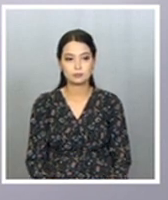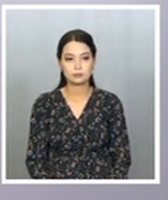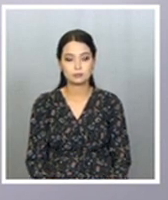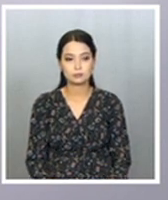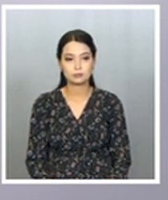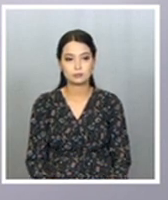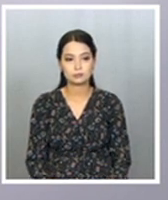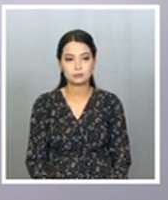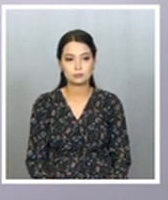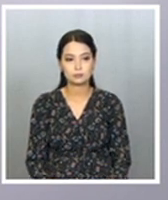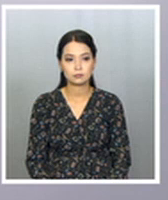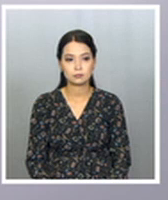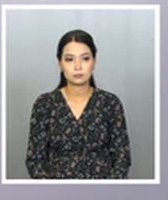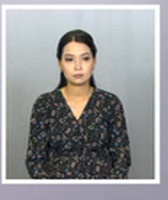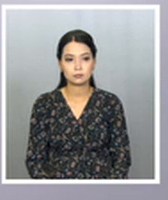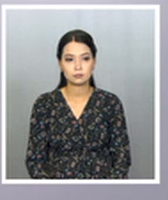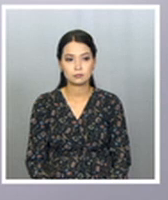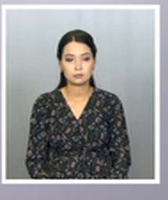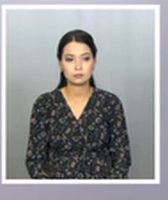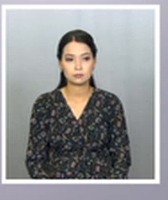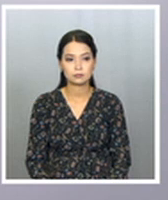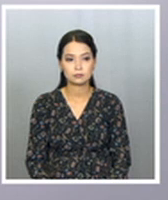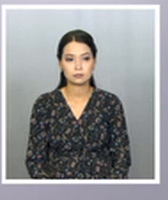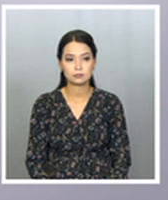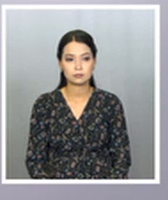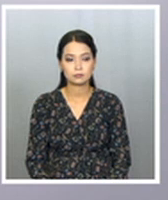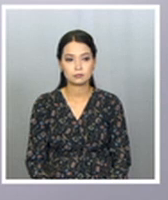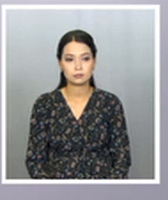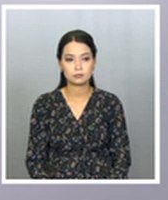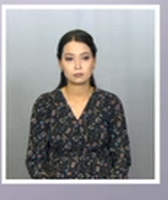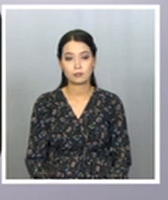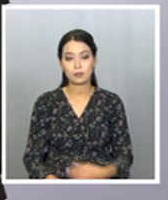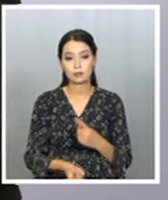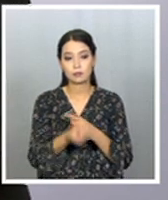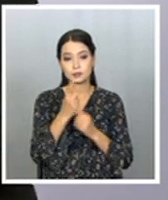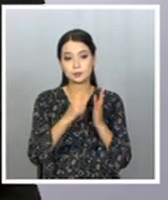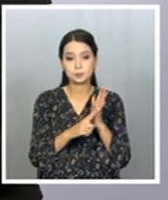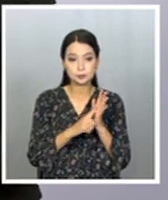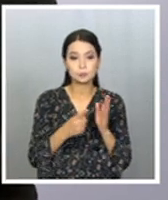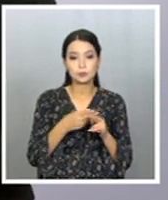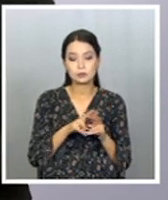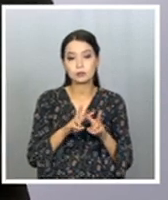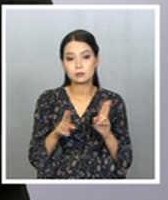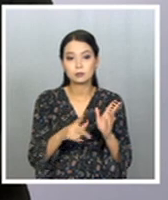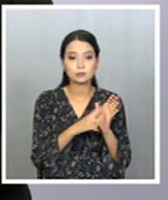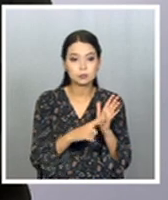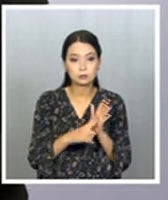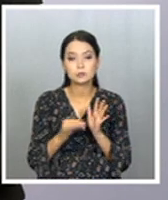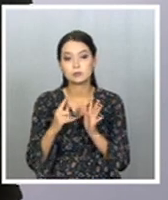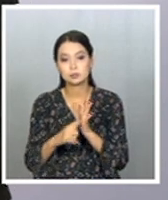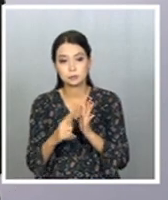35, және мына жерде 2 болды. Оның көбейтіндісі 70 шықты. Қарасаңыздар, 2 теңдіктің 2 жағында 70 шығады